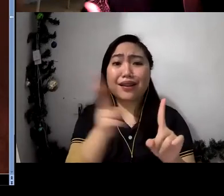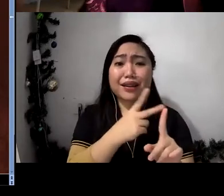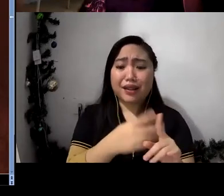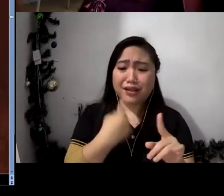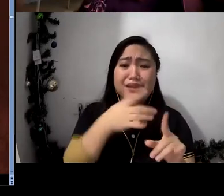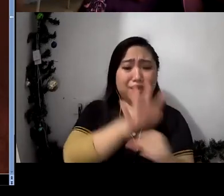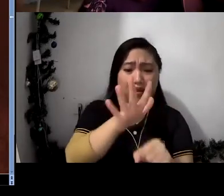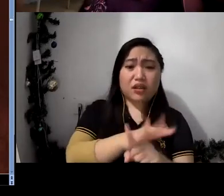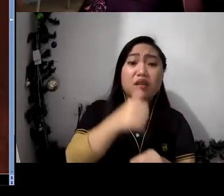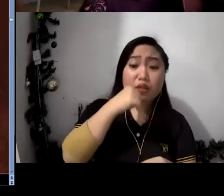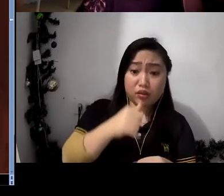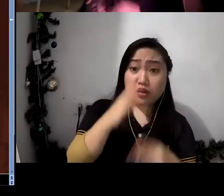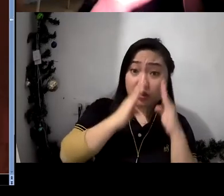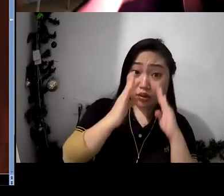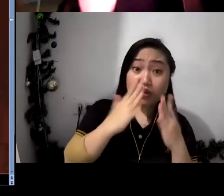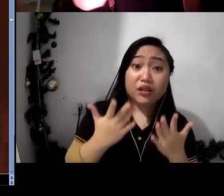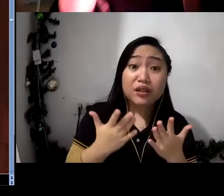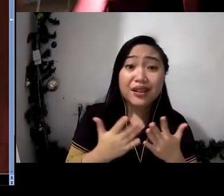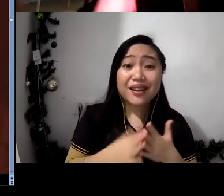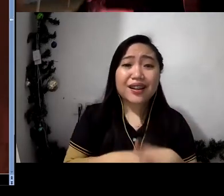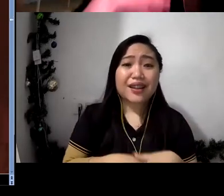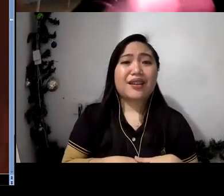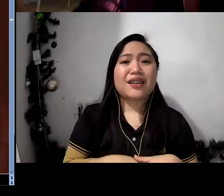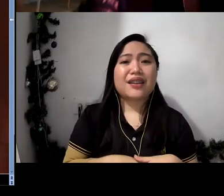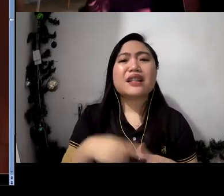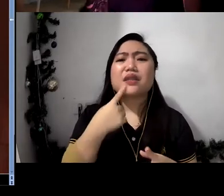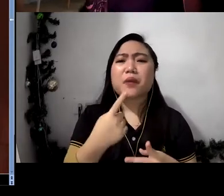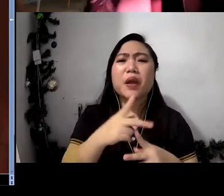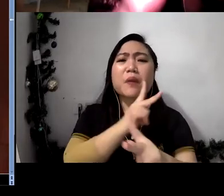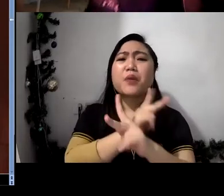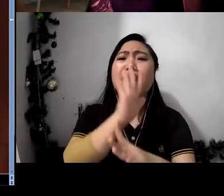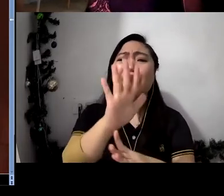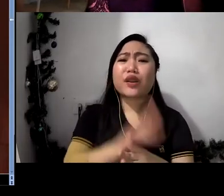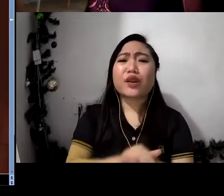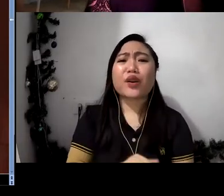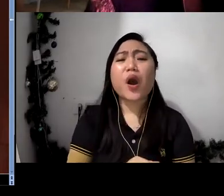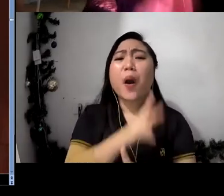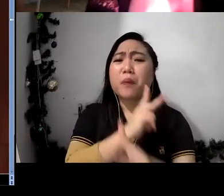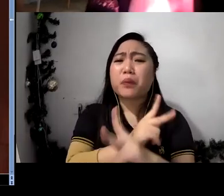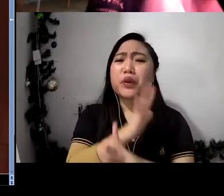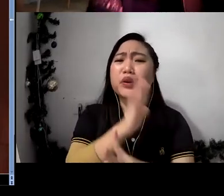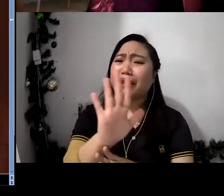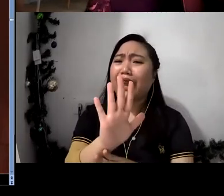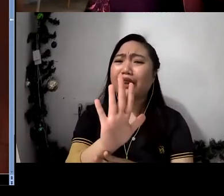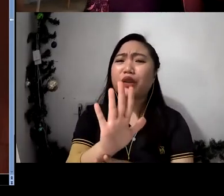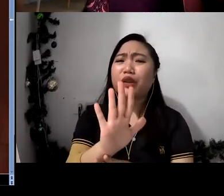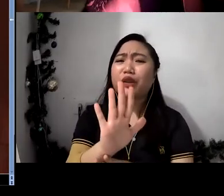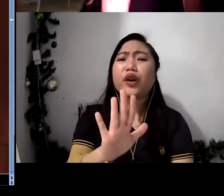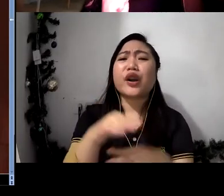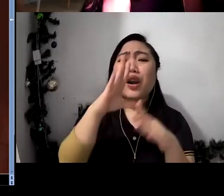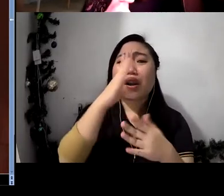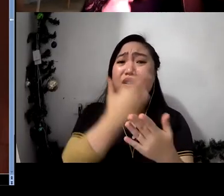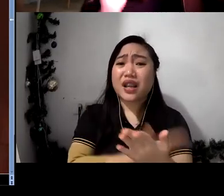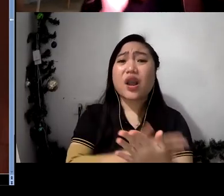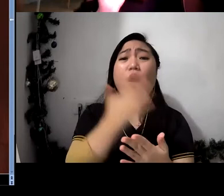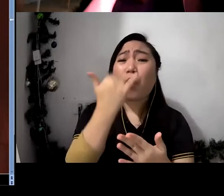ganun ba, no? Ganun din, ano? Instead of saying, no, protect your daughter, i-protectionan mo, no? Or protect your son, why don't we